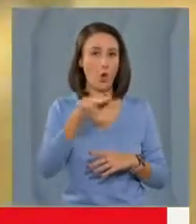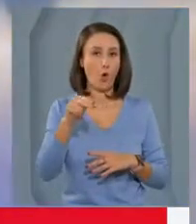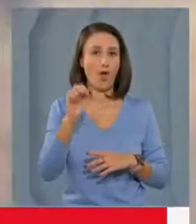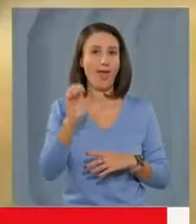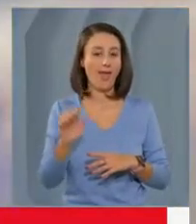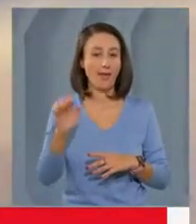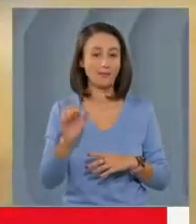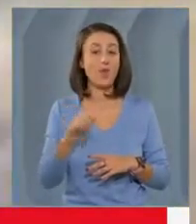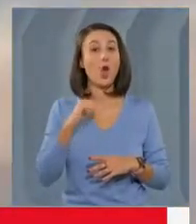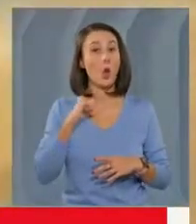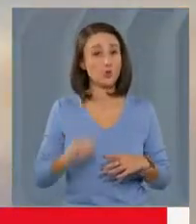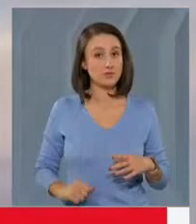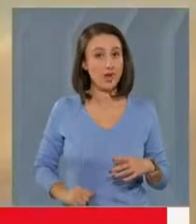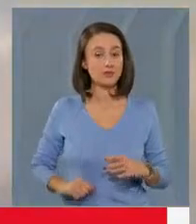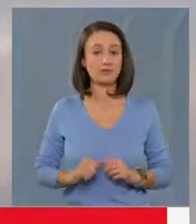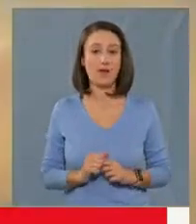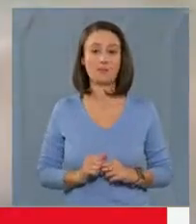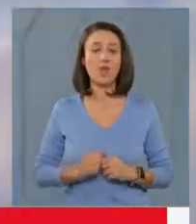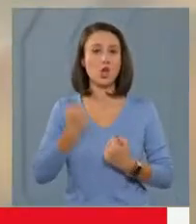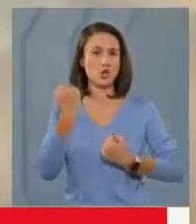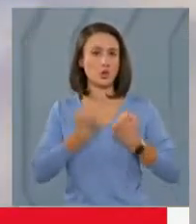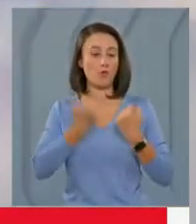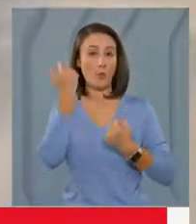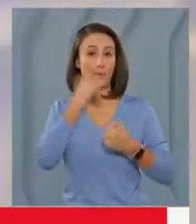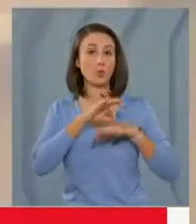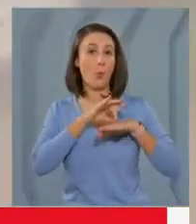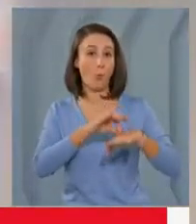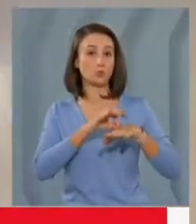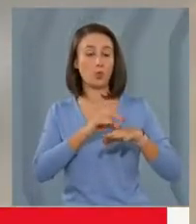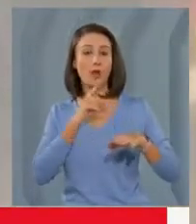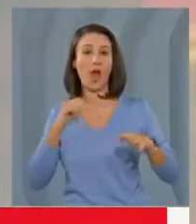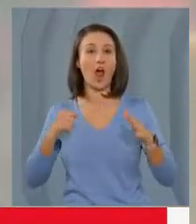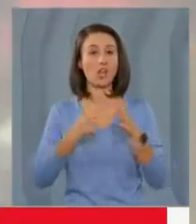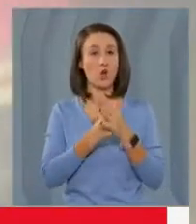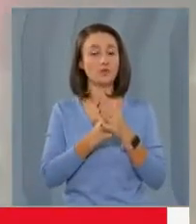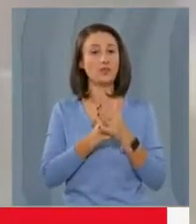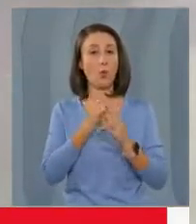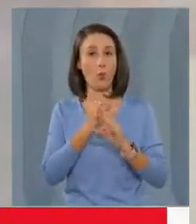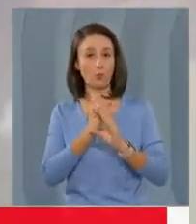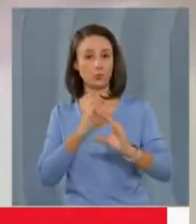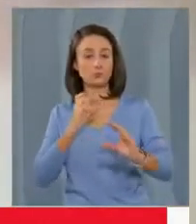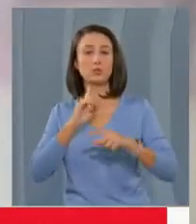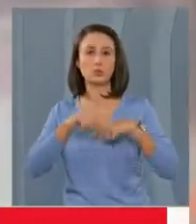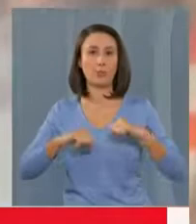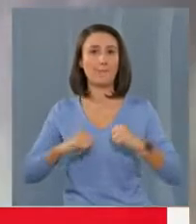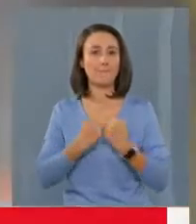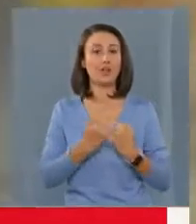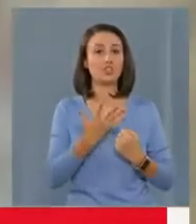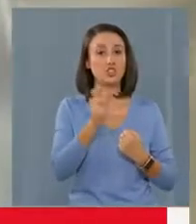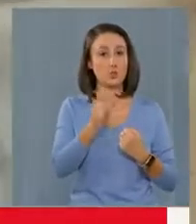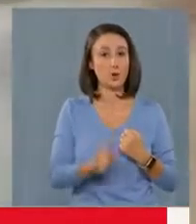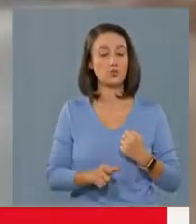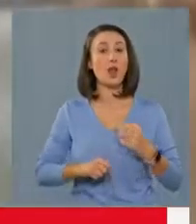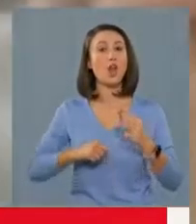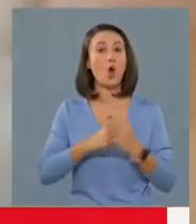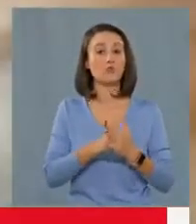Constanța șoferul unui autoturism a pierdut controlul volanului și a intrat în plin într un autocamion în urma impactului cinci persoane